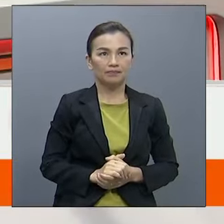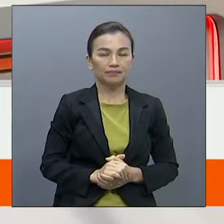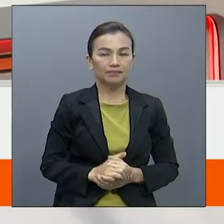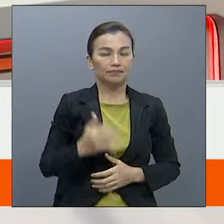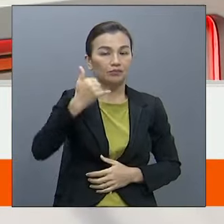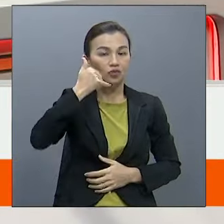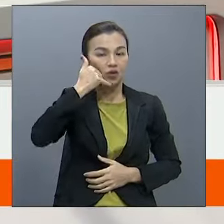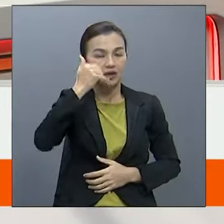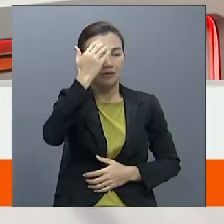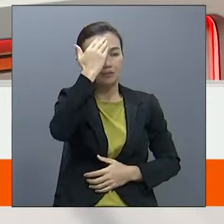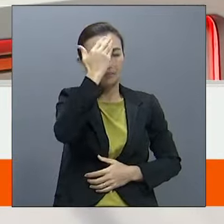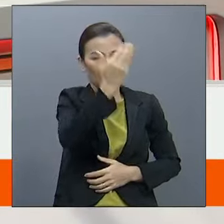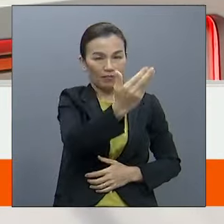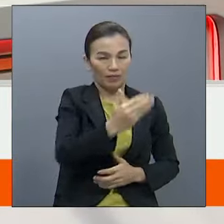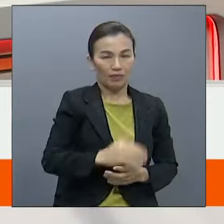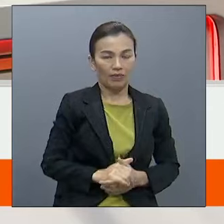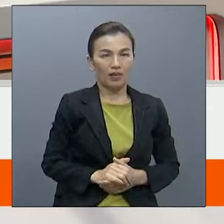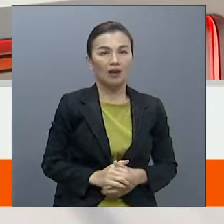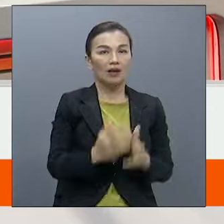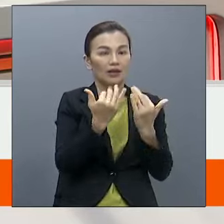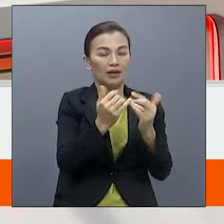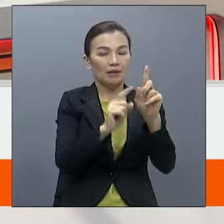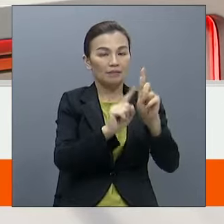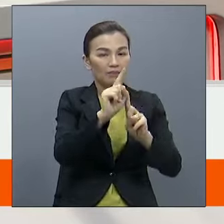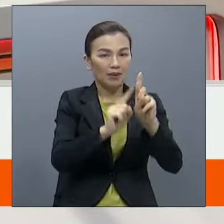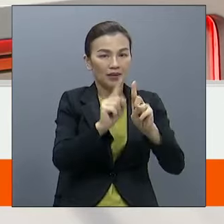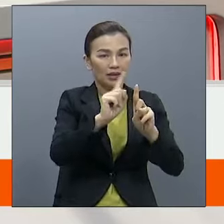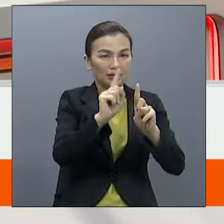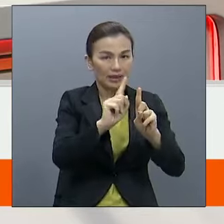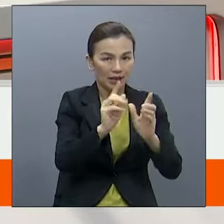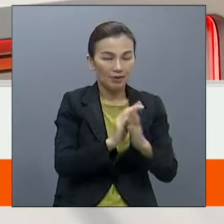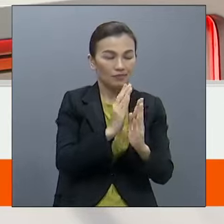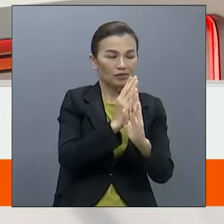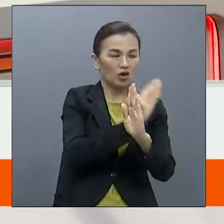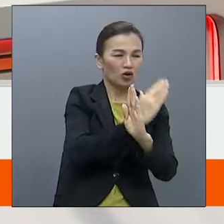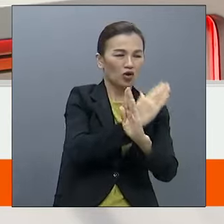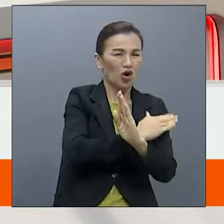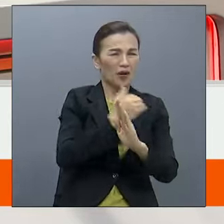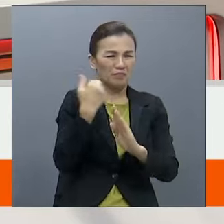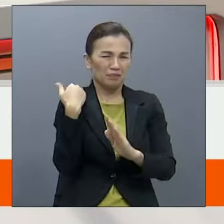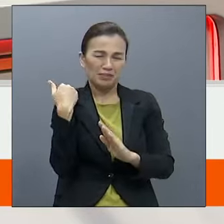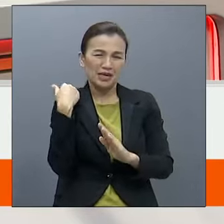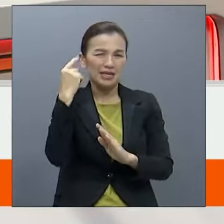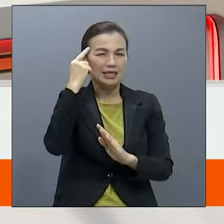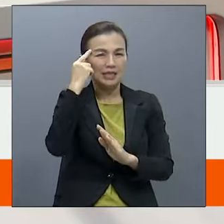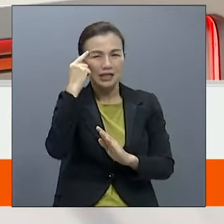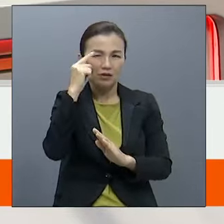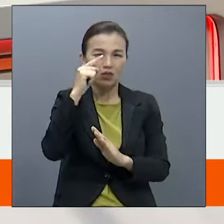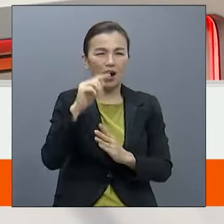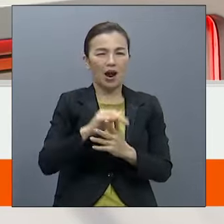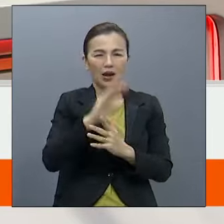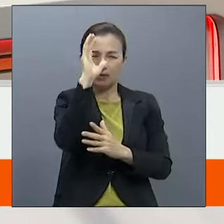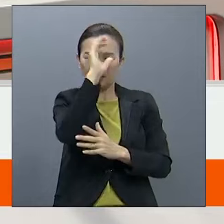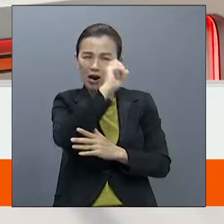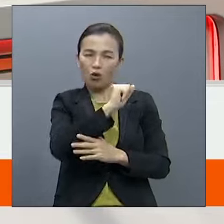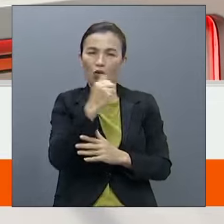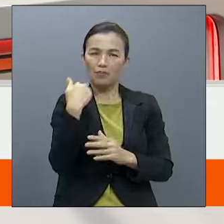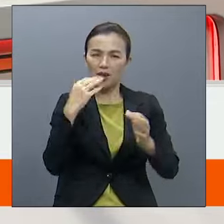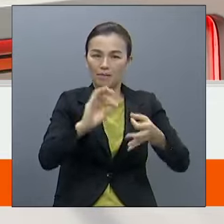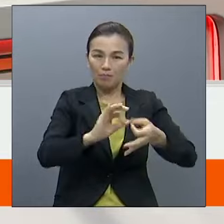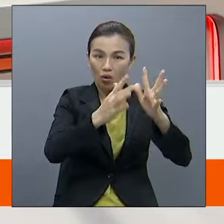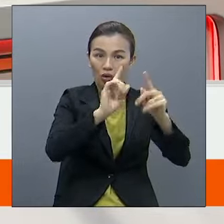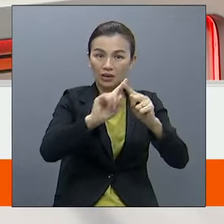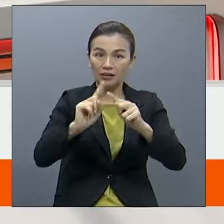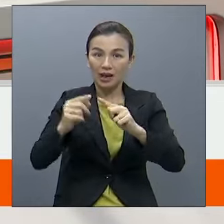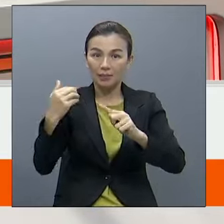ค่ะประเมินสถานการณ์ในครั้งนี้เอาไว้อย่างไรบ้างมีสัญญาณก่อนหน้าบ้างไหมคะ คือในตั้งแต่ช่วงเดือนรอมฎ